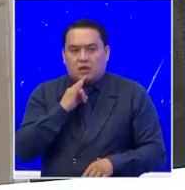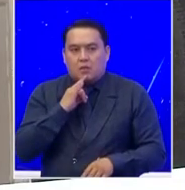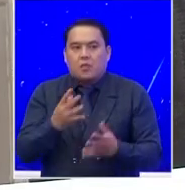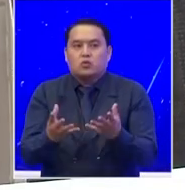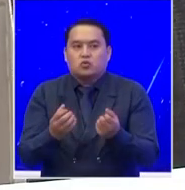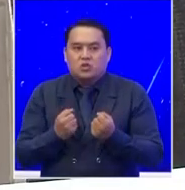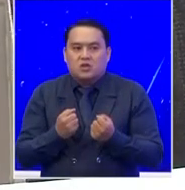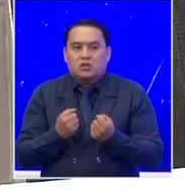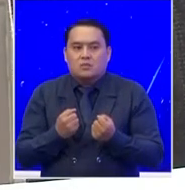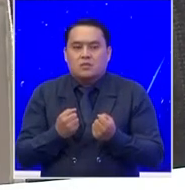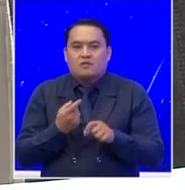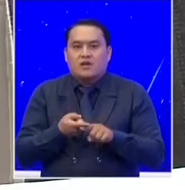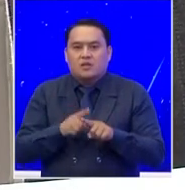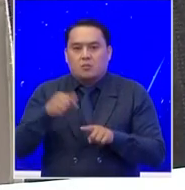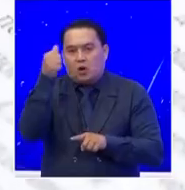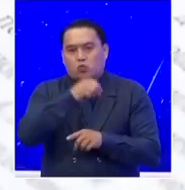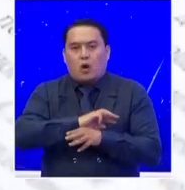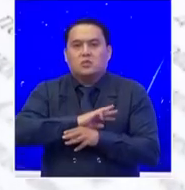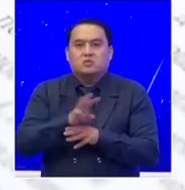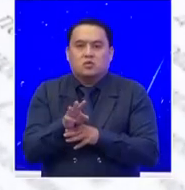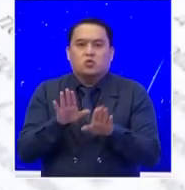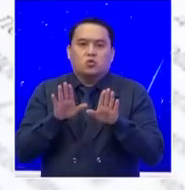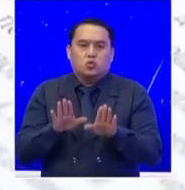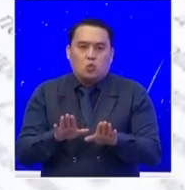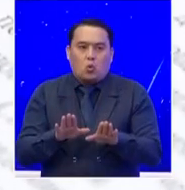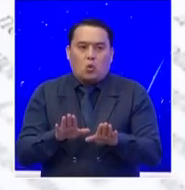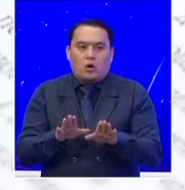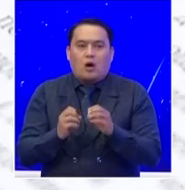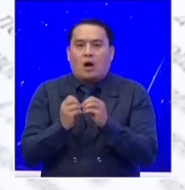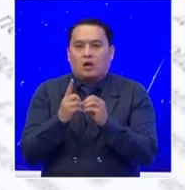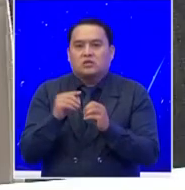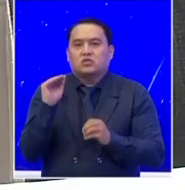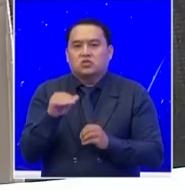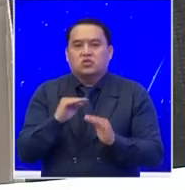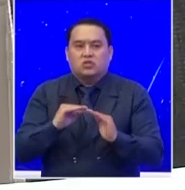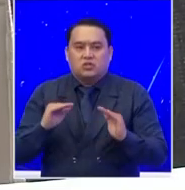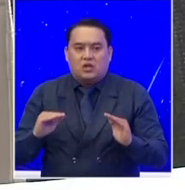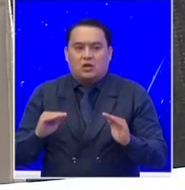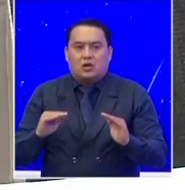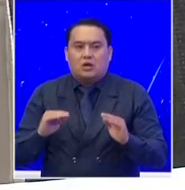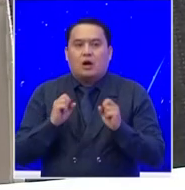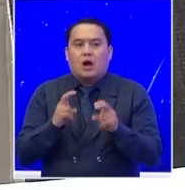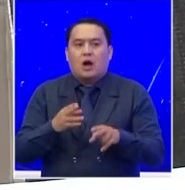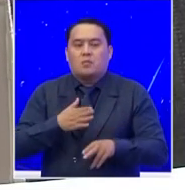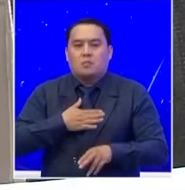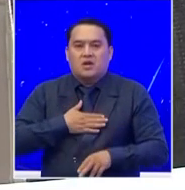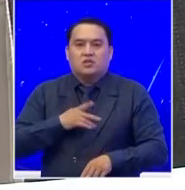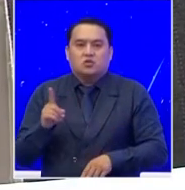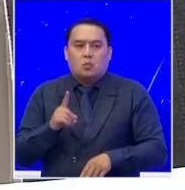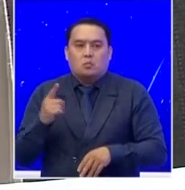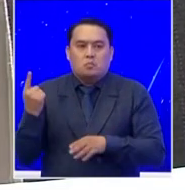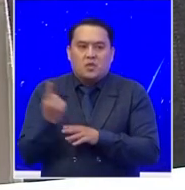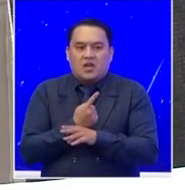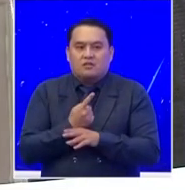получается мы в этом году будем охватить только более 11 тысяч детей. Но так как мы сказали, что прежде всего